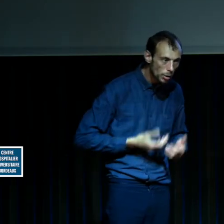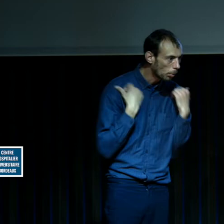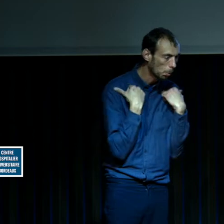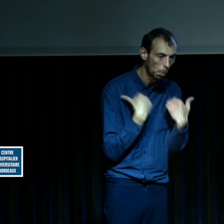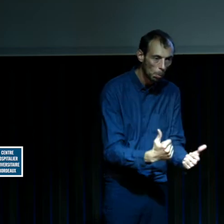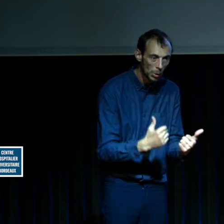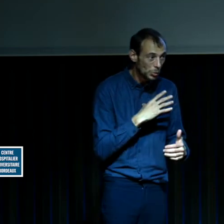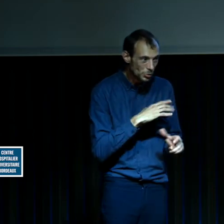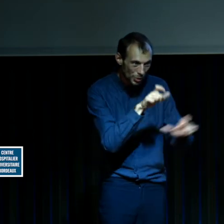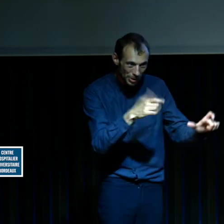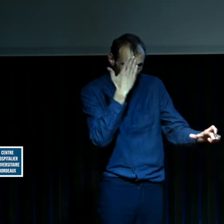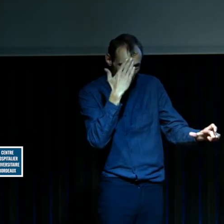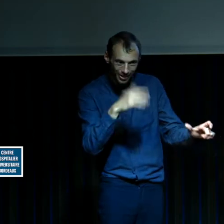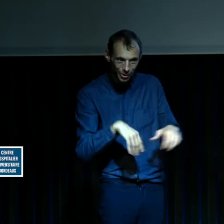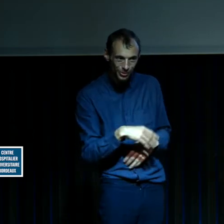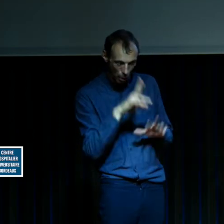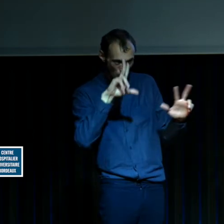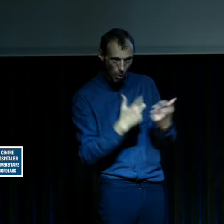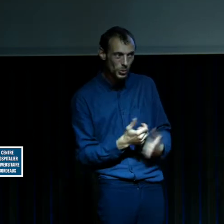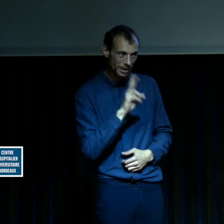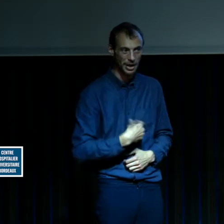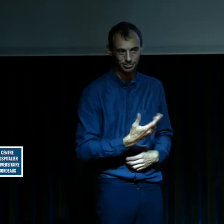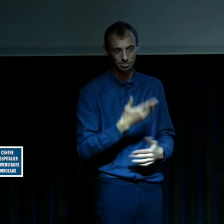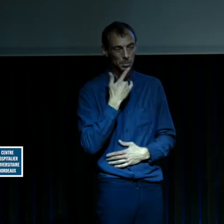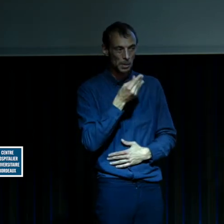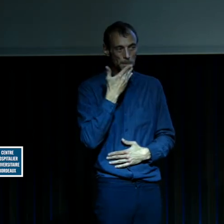qui sont là dans le public. Merci à vous, je vous aime, vous m'avez sauvé.